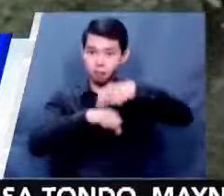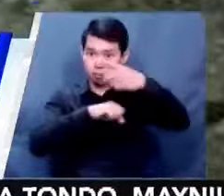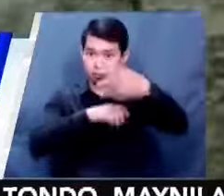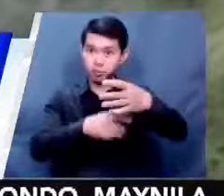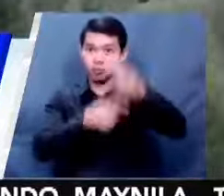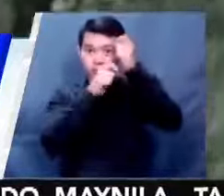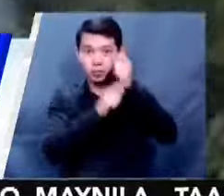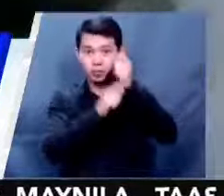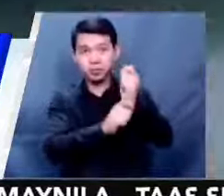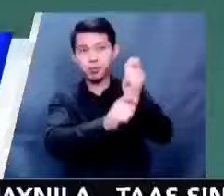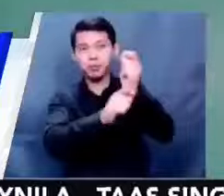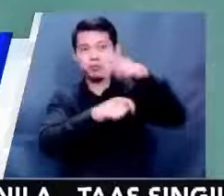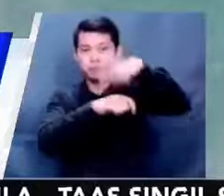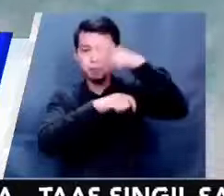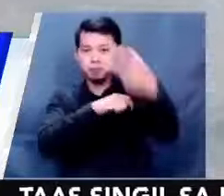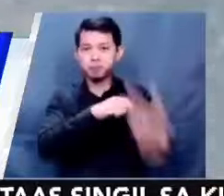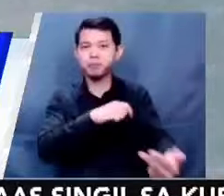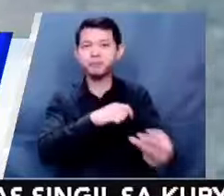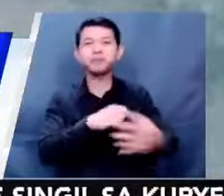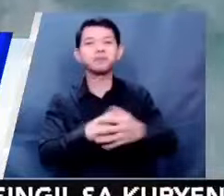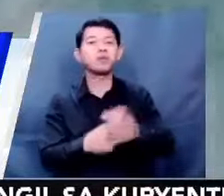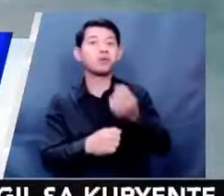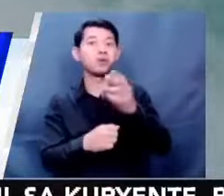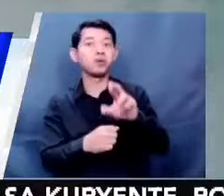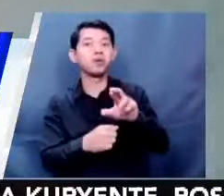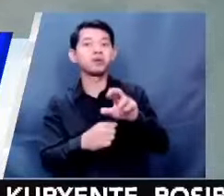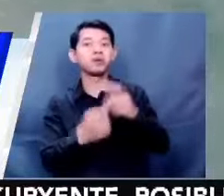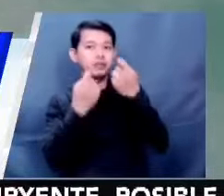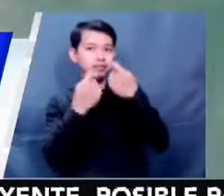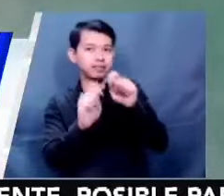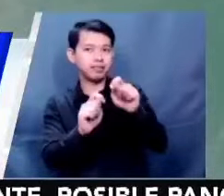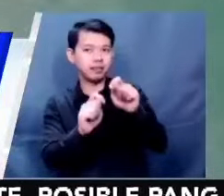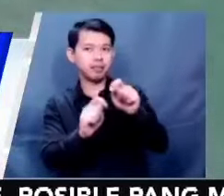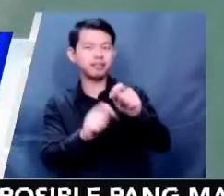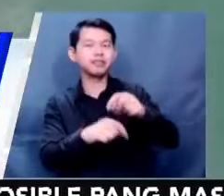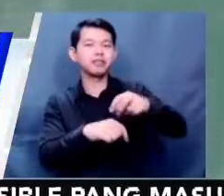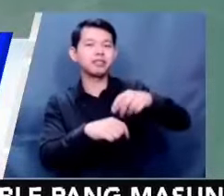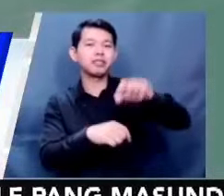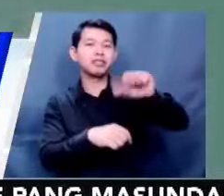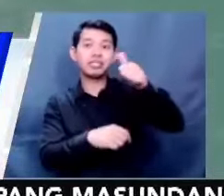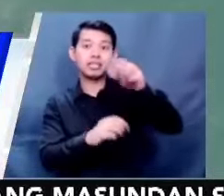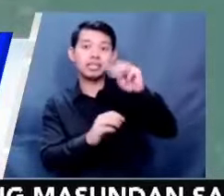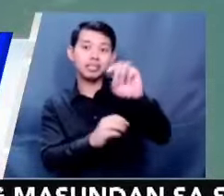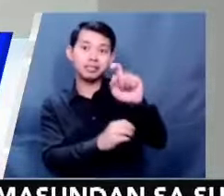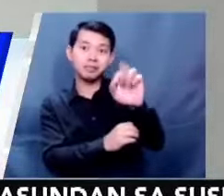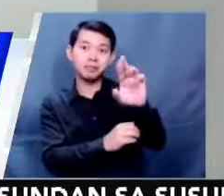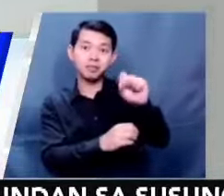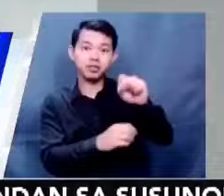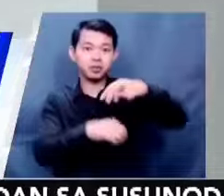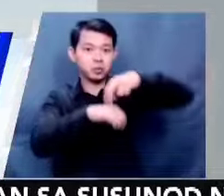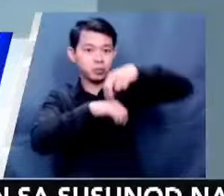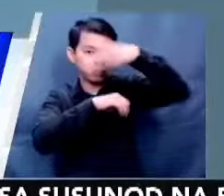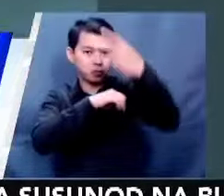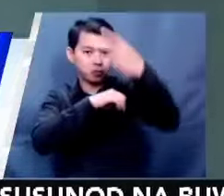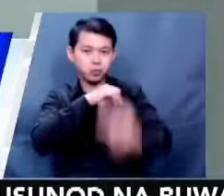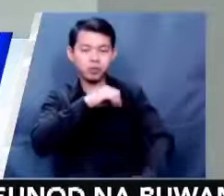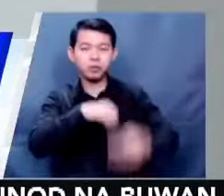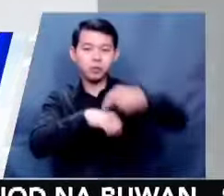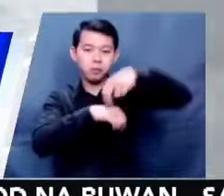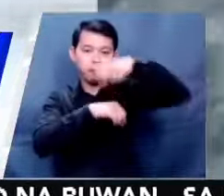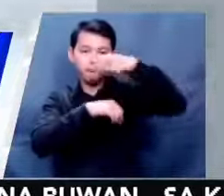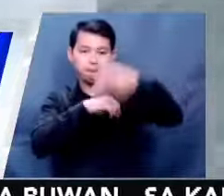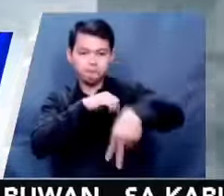O kaya naman ay subukan ang 10-meter jump. You only live once, ika nga, kaya huwag